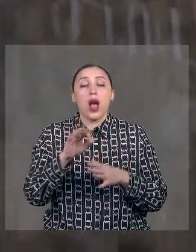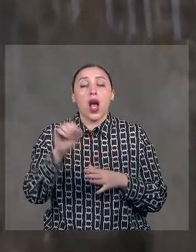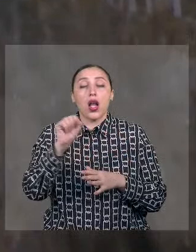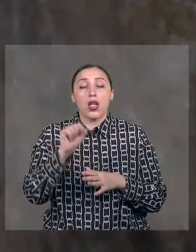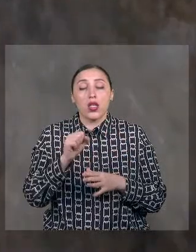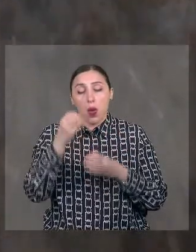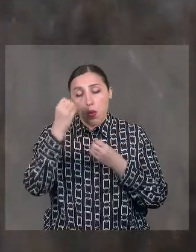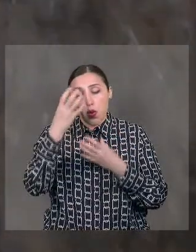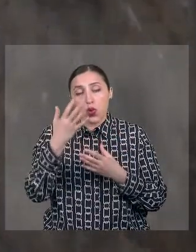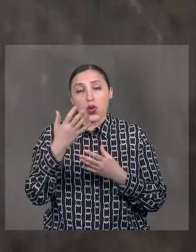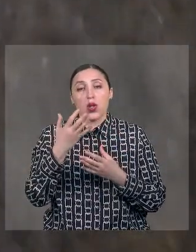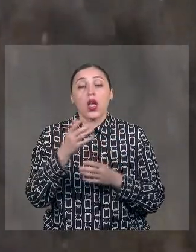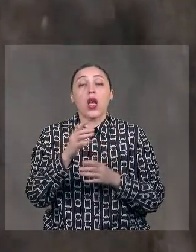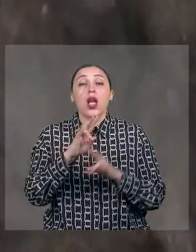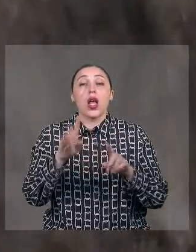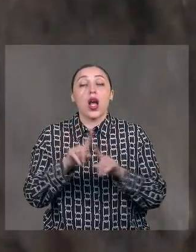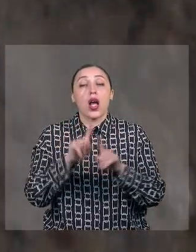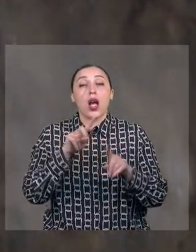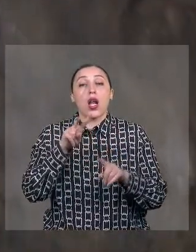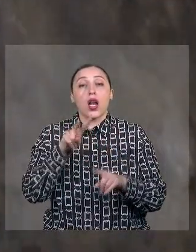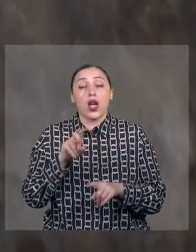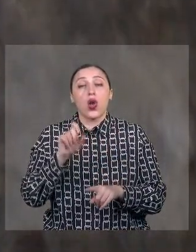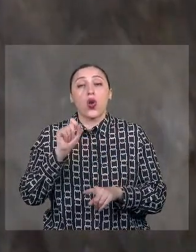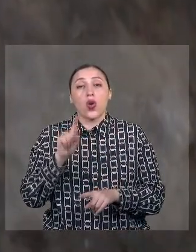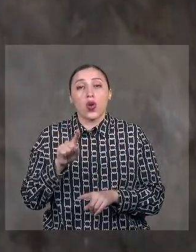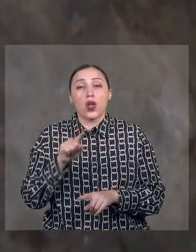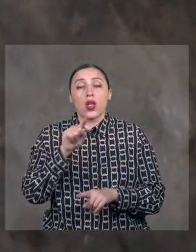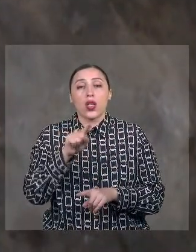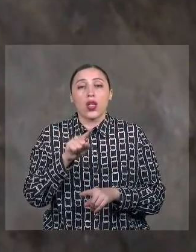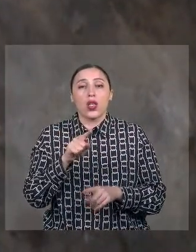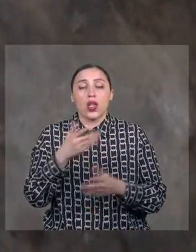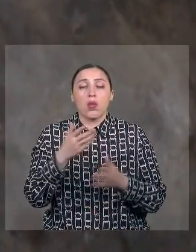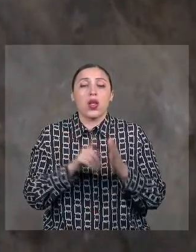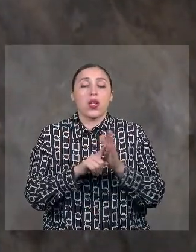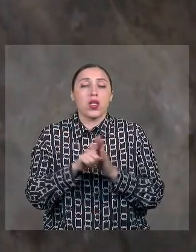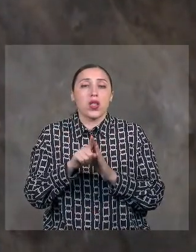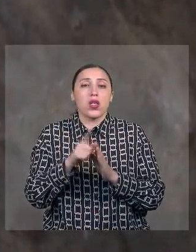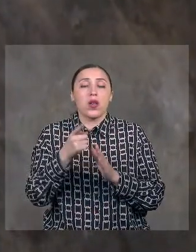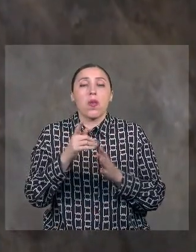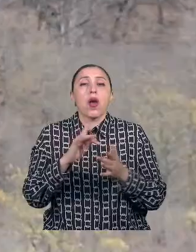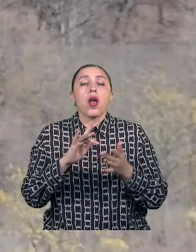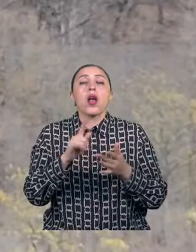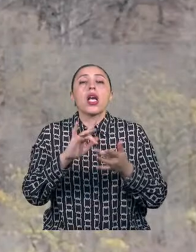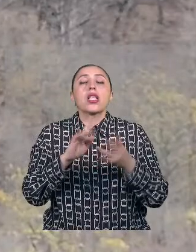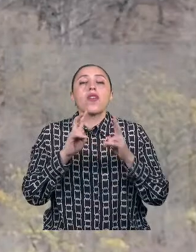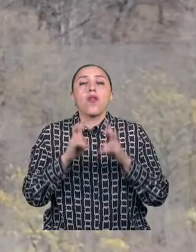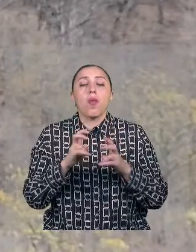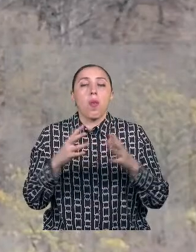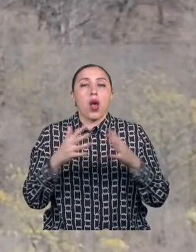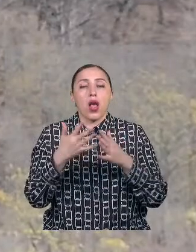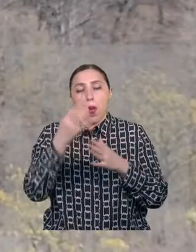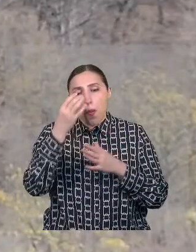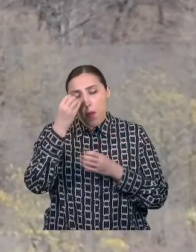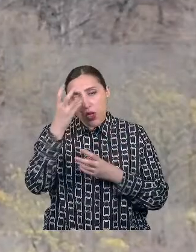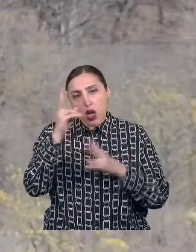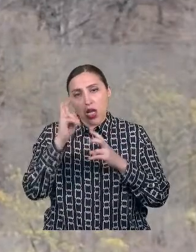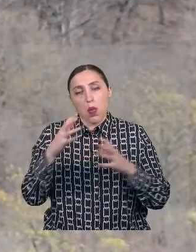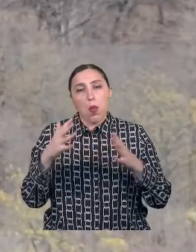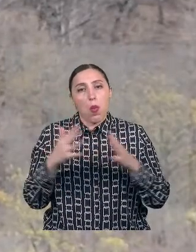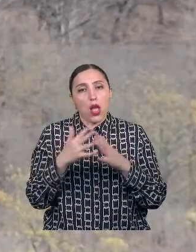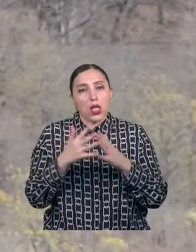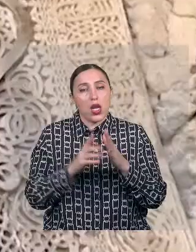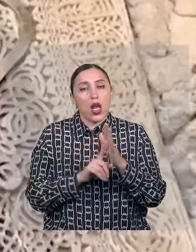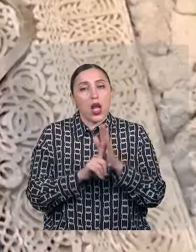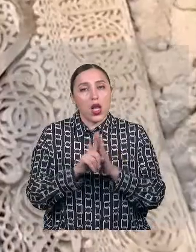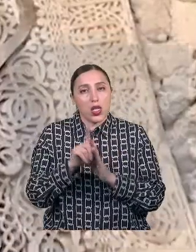փոխնախարար Լեռնիկ Հովանիսյանը։ Մեր դեմ վարվում է տոտալ հիբրիդային պատերազմ, որի մեջ ներառում է նաև մշակութային պատերազմը և իր